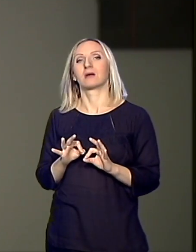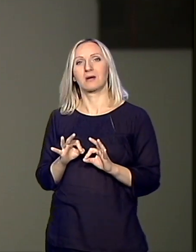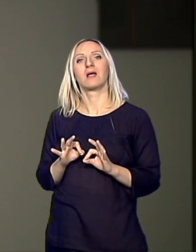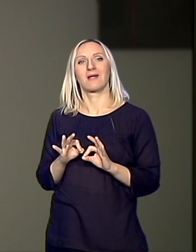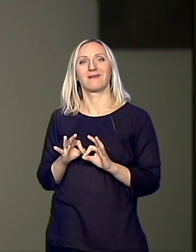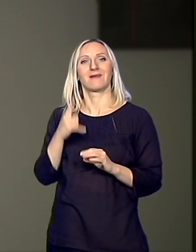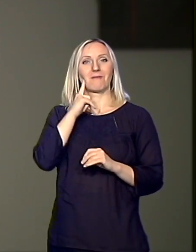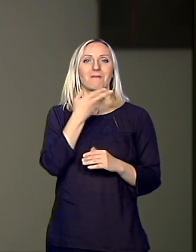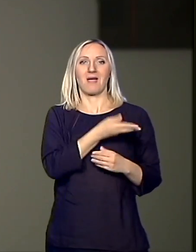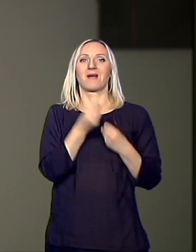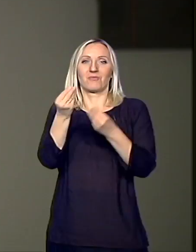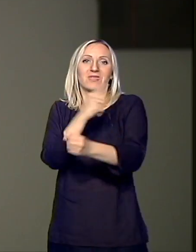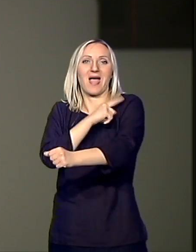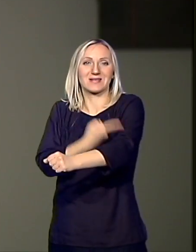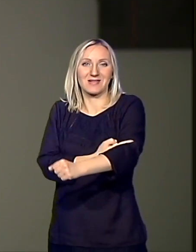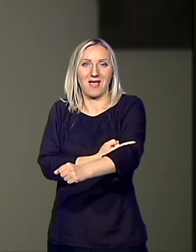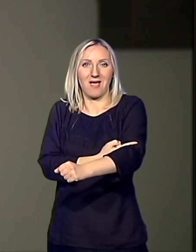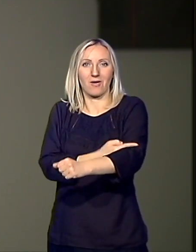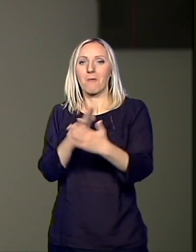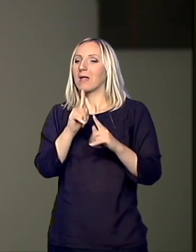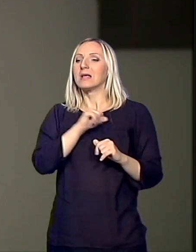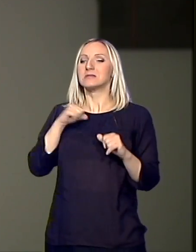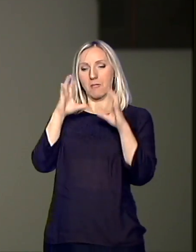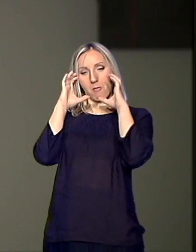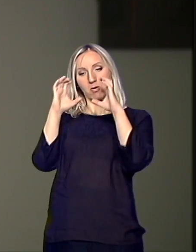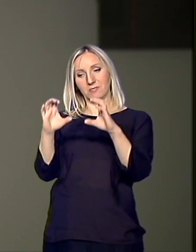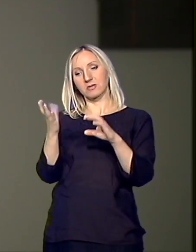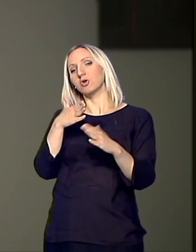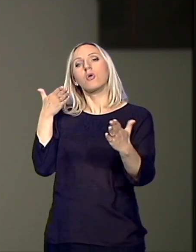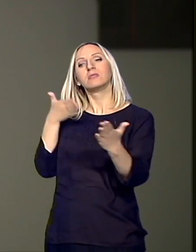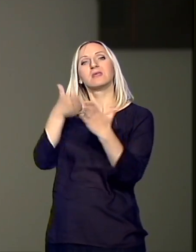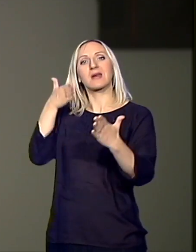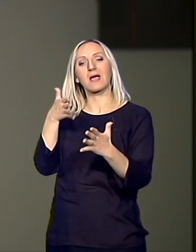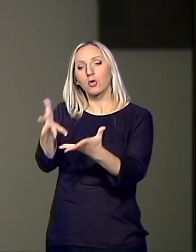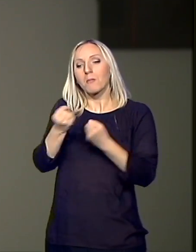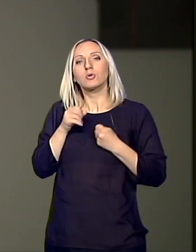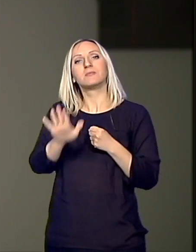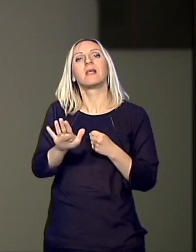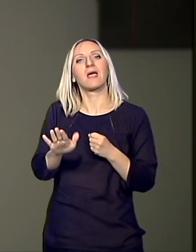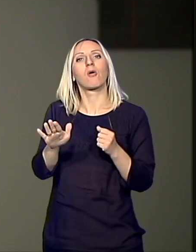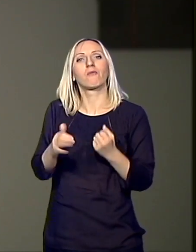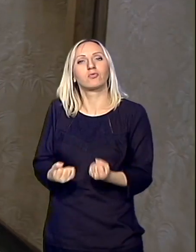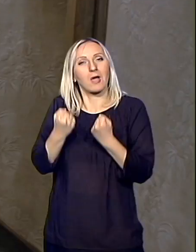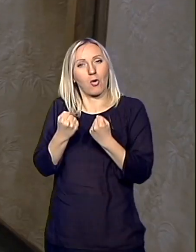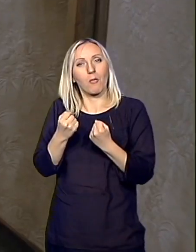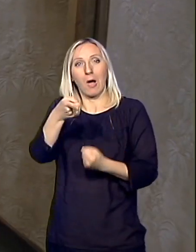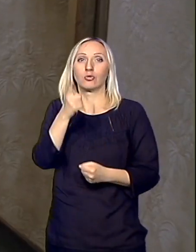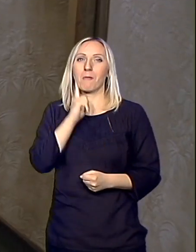da snagu. Bližnji nije samo posmatrač, nego je onaj koji direktno preuzima njega u tegobu, a to je majka.